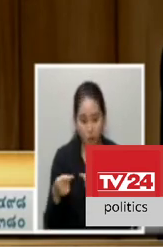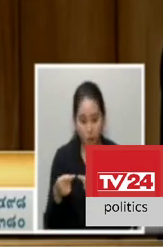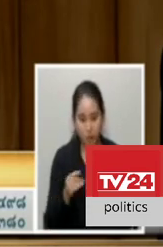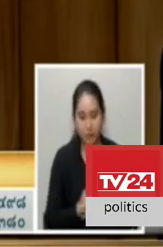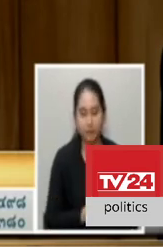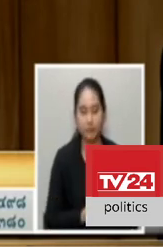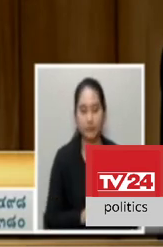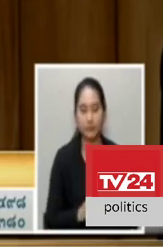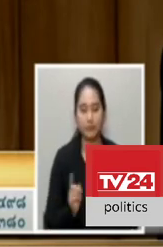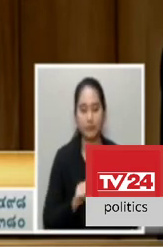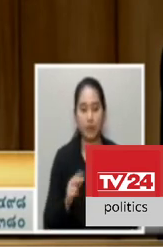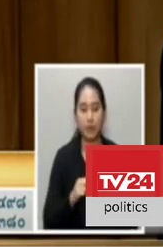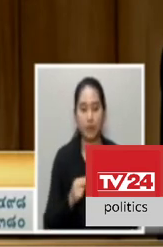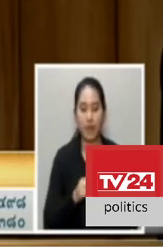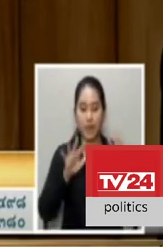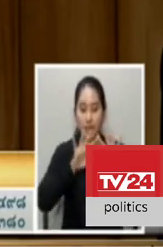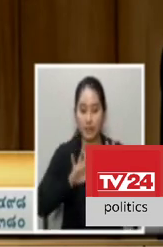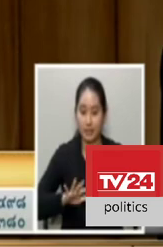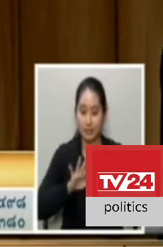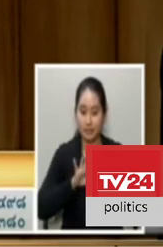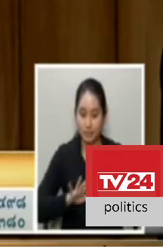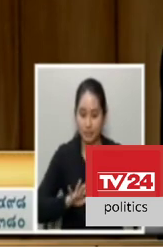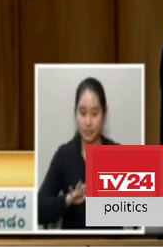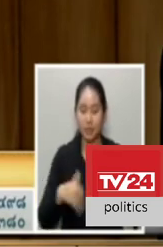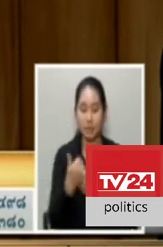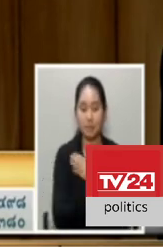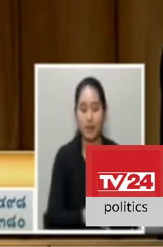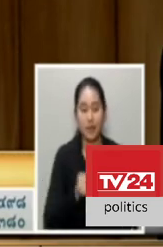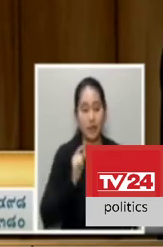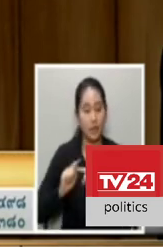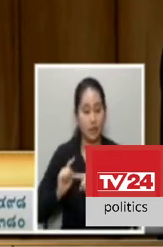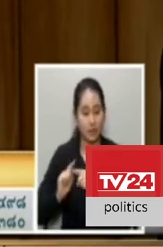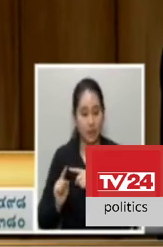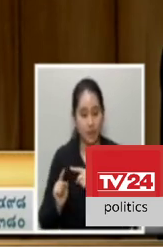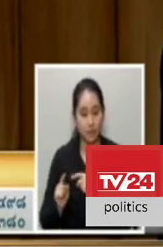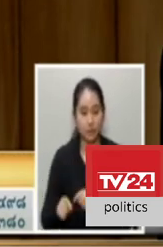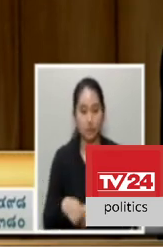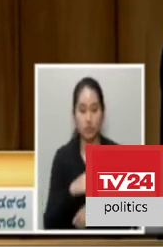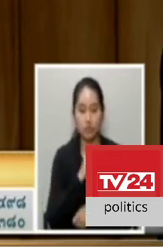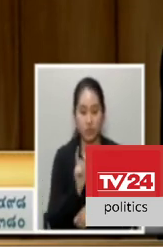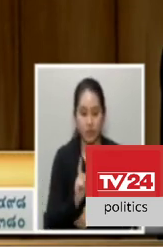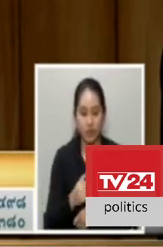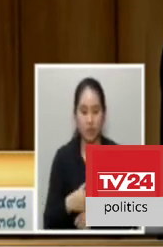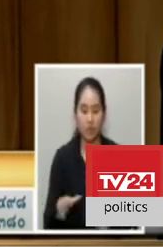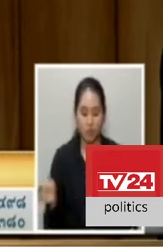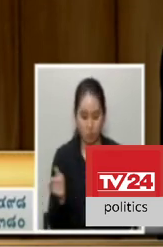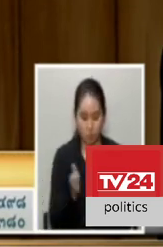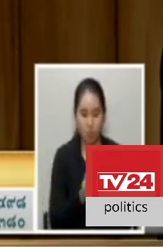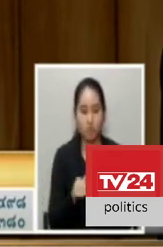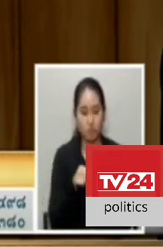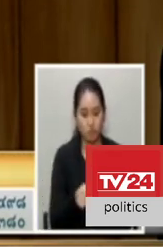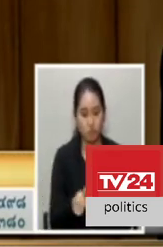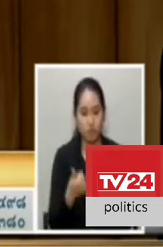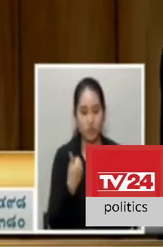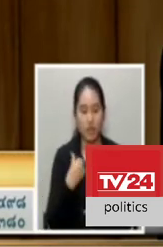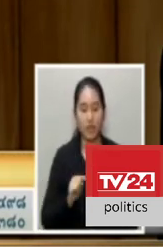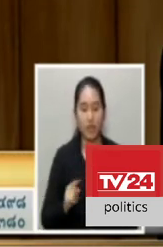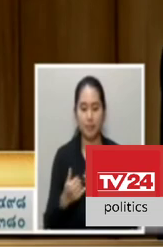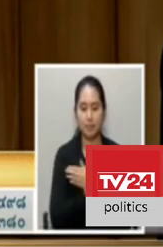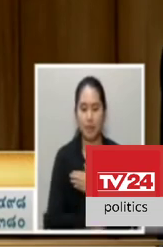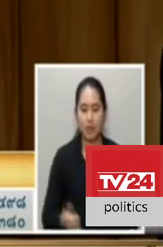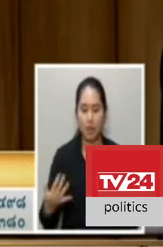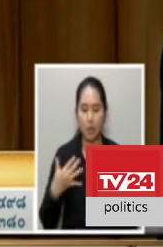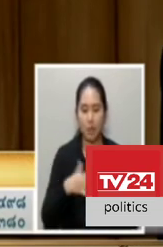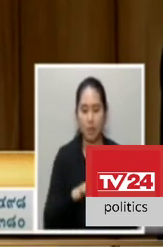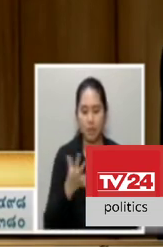ป็นเรื่องของอาเซียนจะเข้ามาเพราะว่าอาเซียนหลายประเทศนี่ก็อยู่ใน CPTPP อยู่แล้วส่วนอาเซียนอีกหลายประเทศที่ไม่ได้อยู่เข